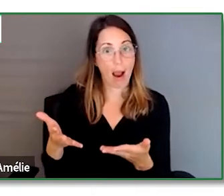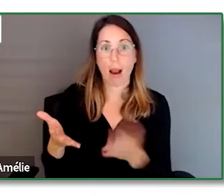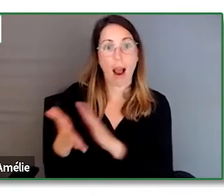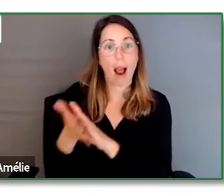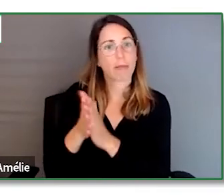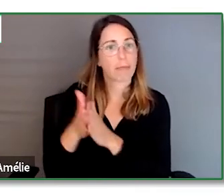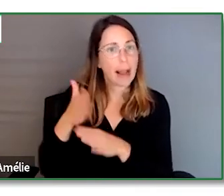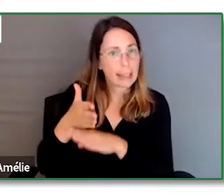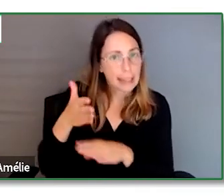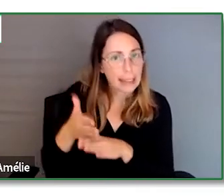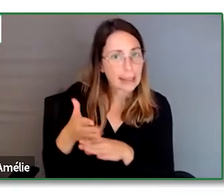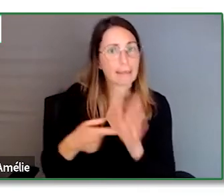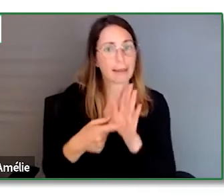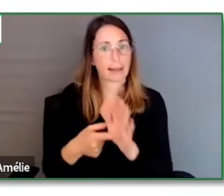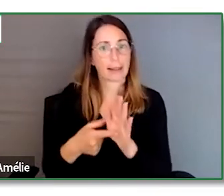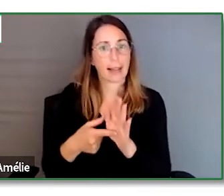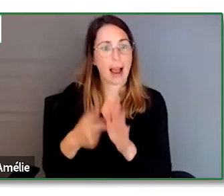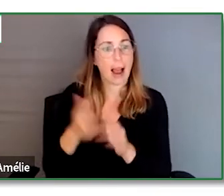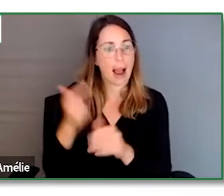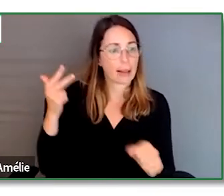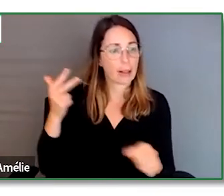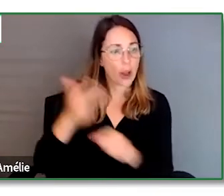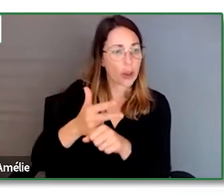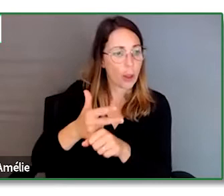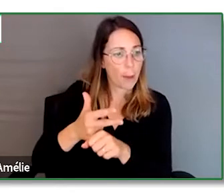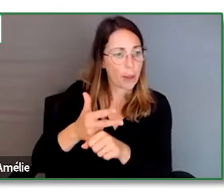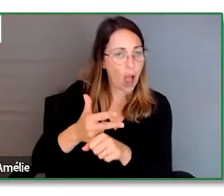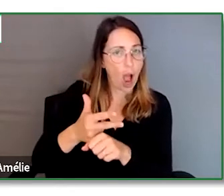entrepreneurs à l'extérieur ou par Canada?